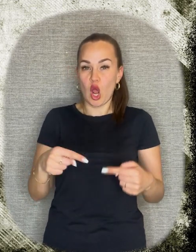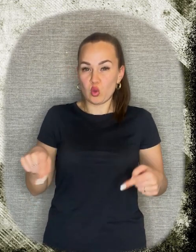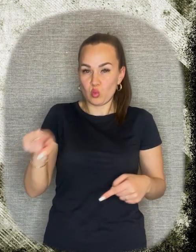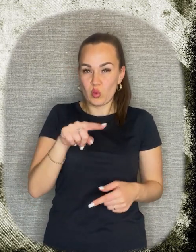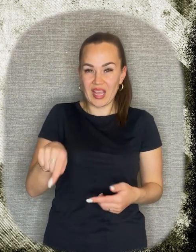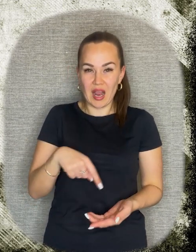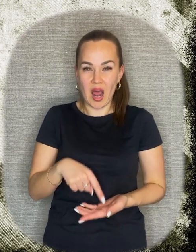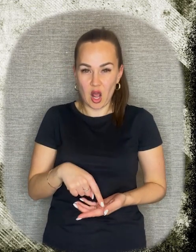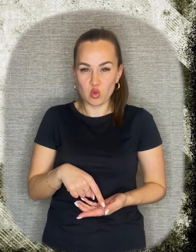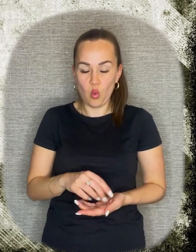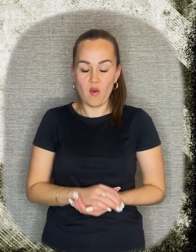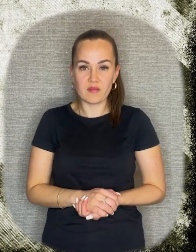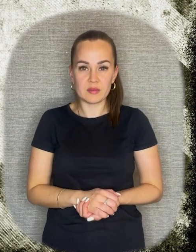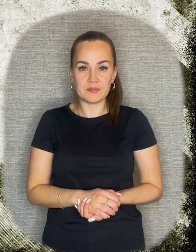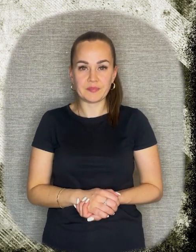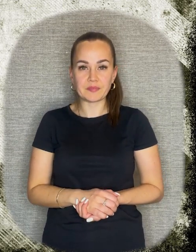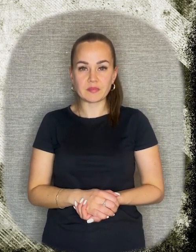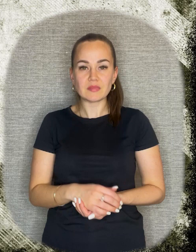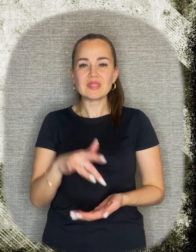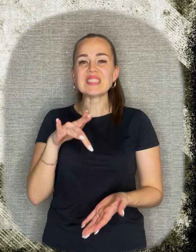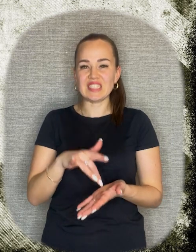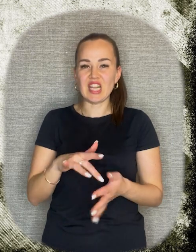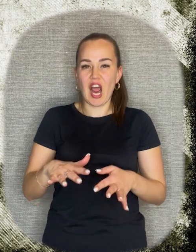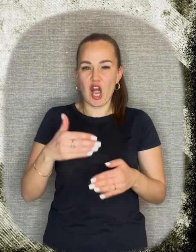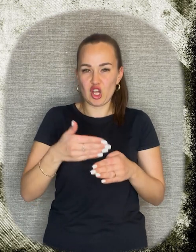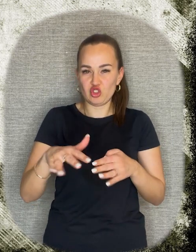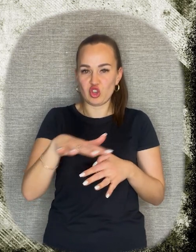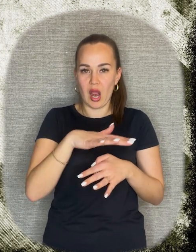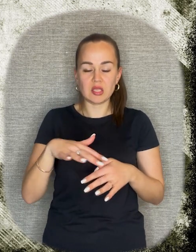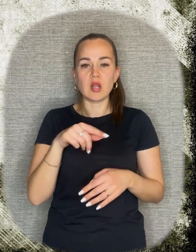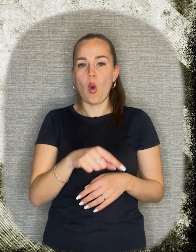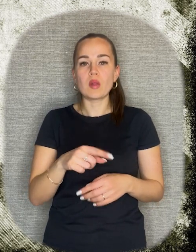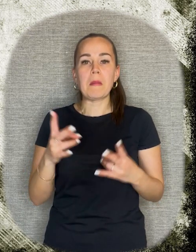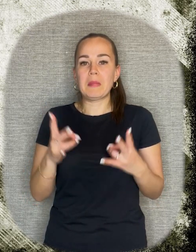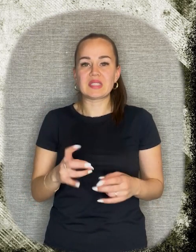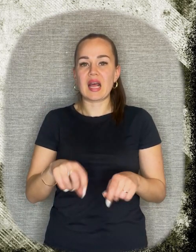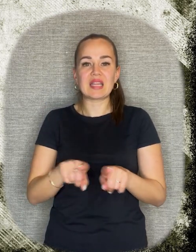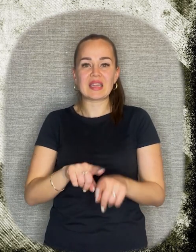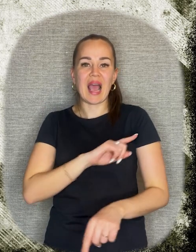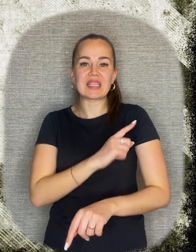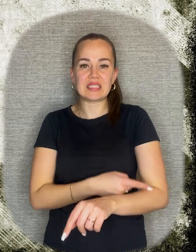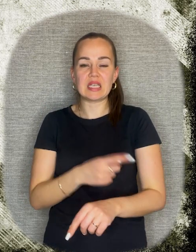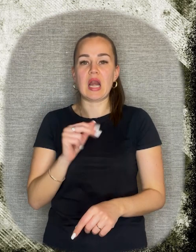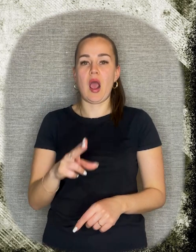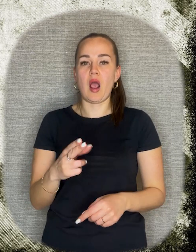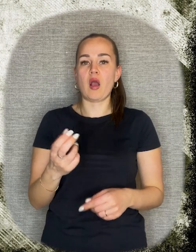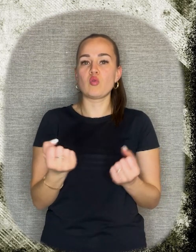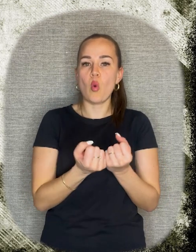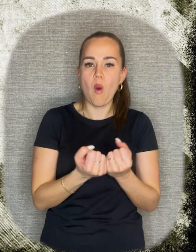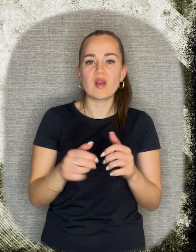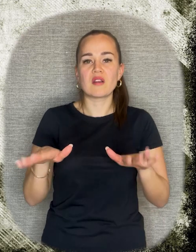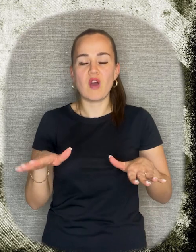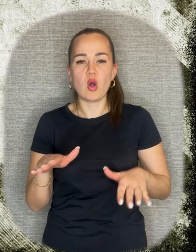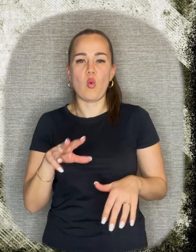в отличие от многих других городов конечно речь ИТ прежде всего центральной части пострадал не так существенно как например